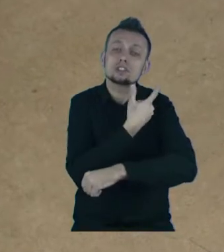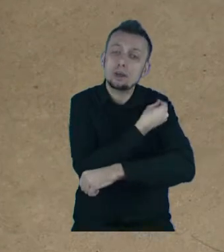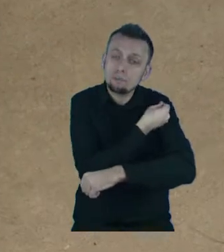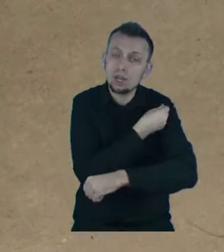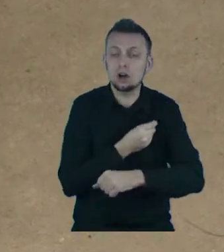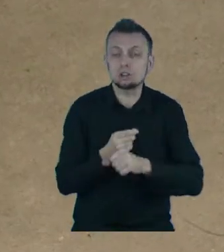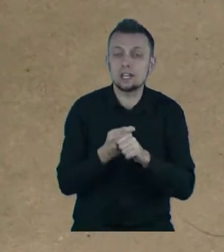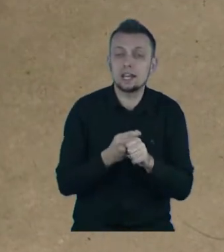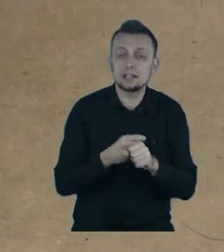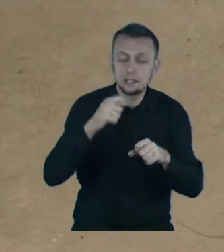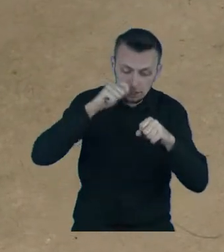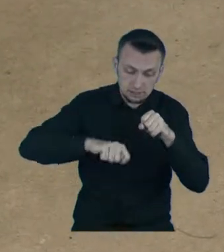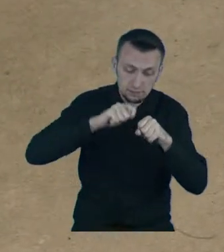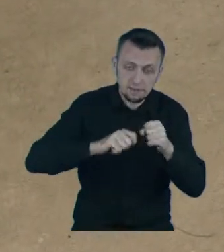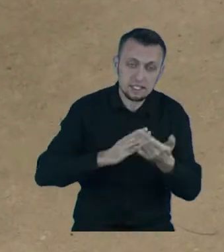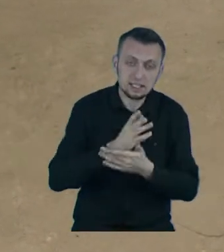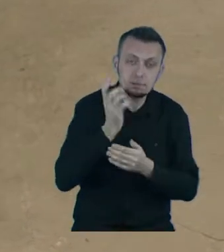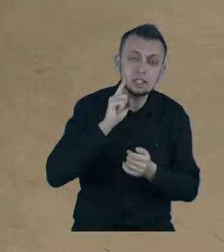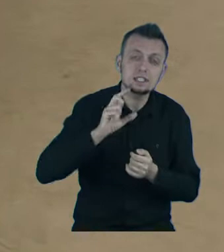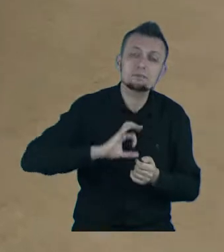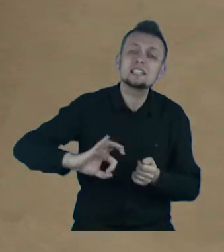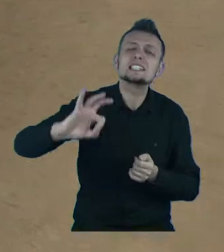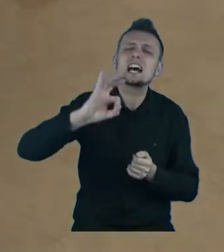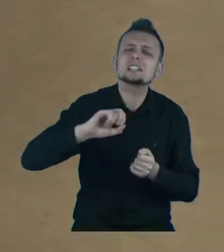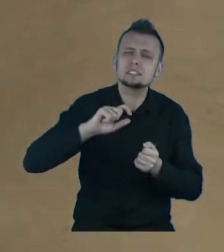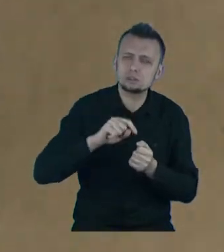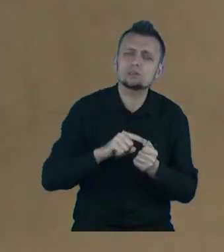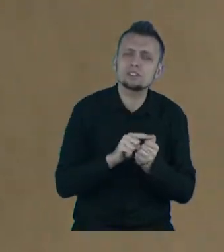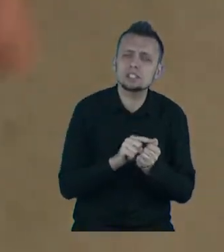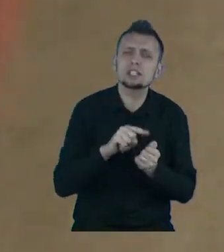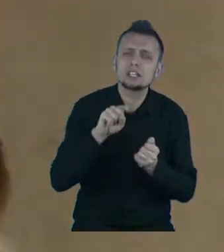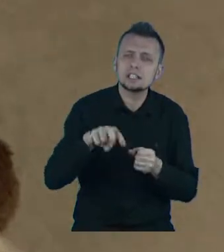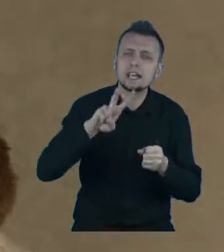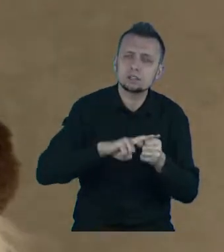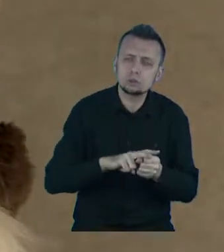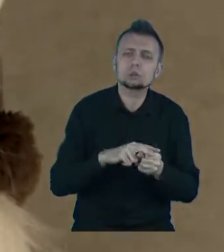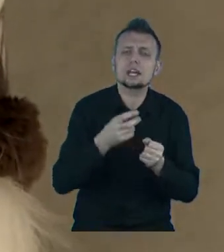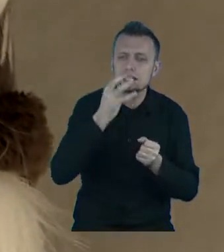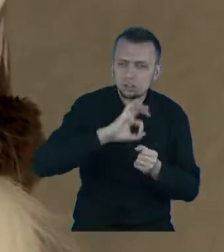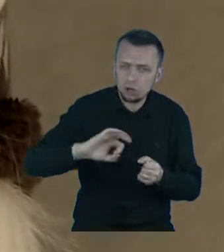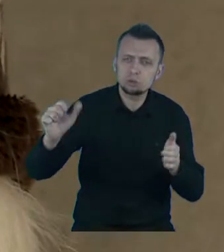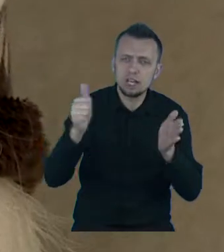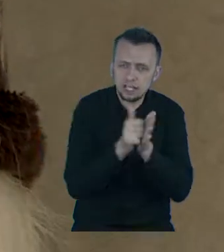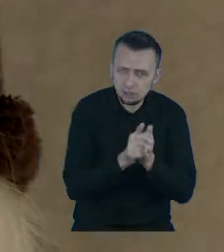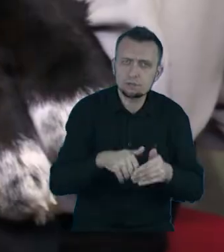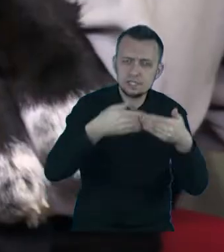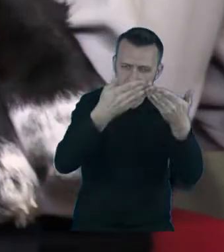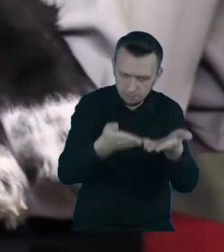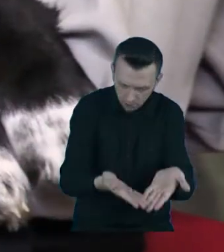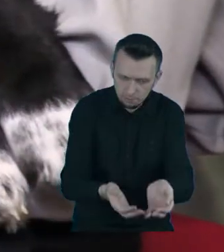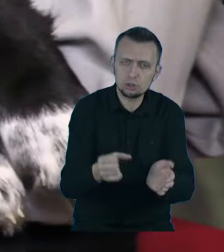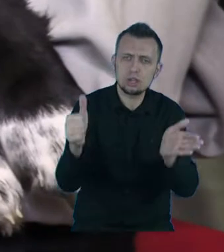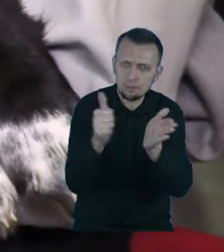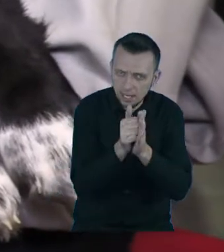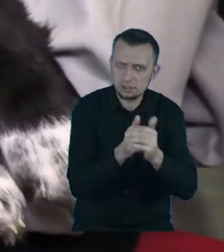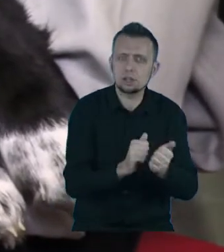specjalistów, behawiorystów i jedynie te, które się rzeczywiście nadają do adopcji, są do adopcji. W dniu dzisiejszym dosyć dużym zainteresowaniem